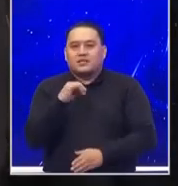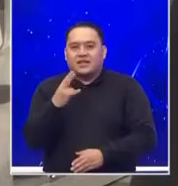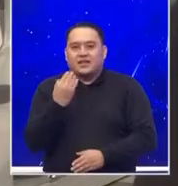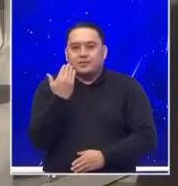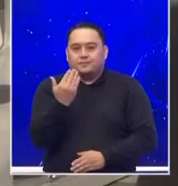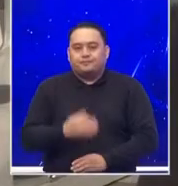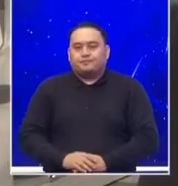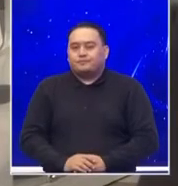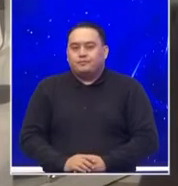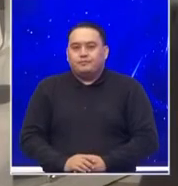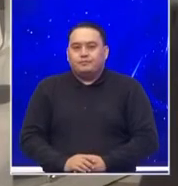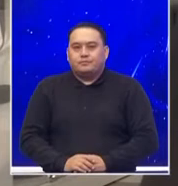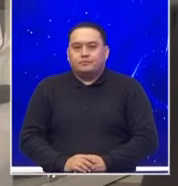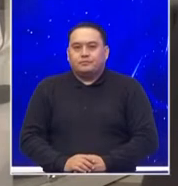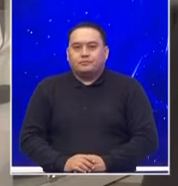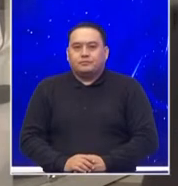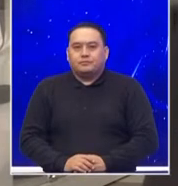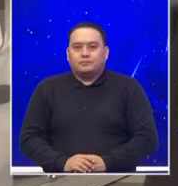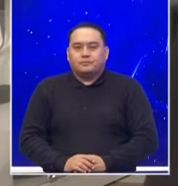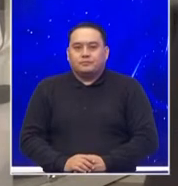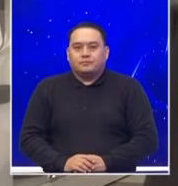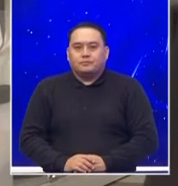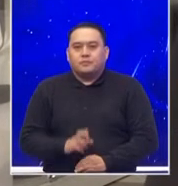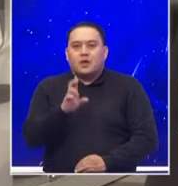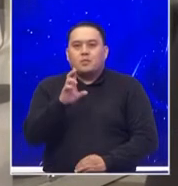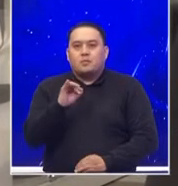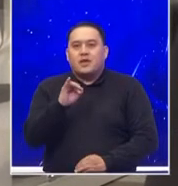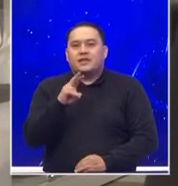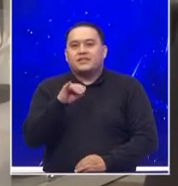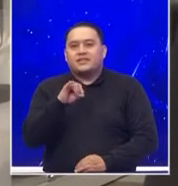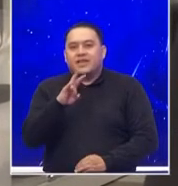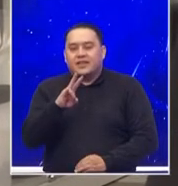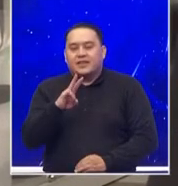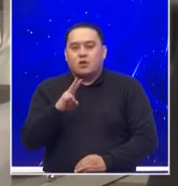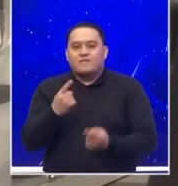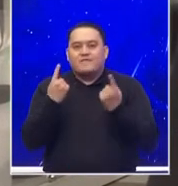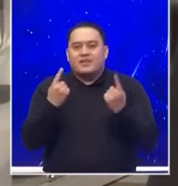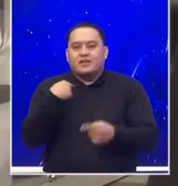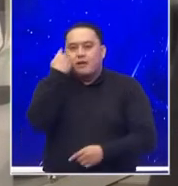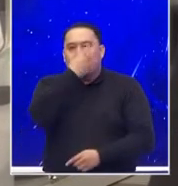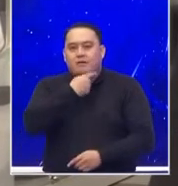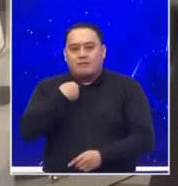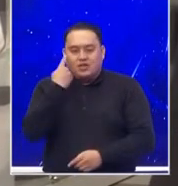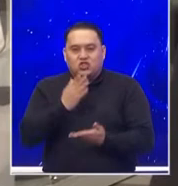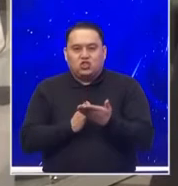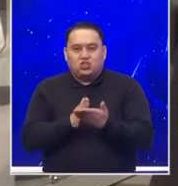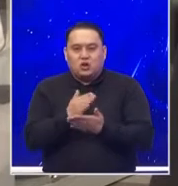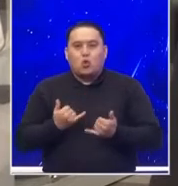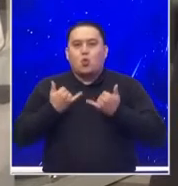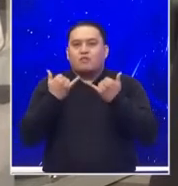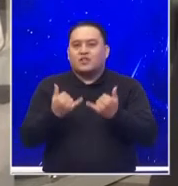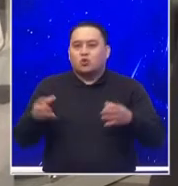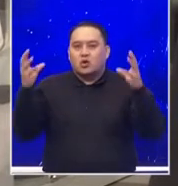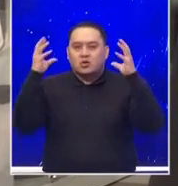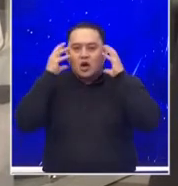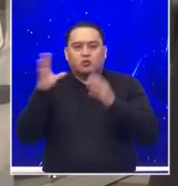тысячи мин до албан весенне взялся великой личностью он с особым уважением относился к нашему радио и к